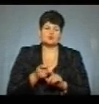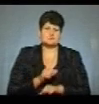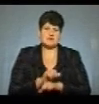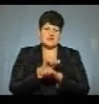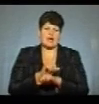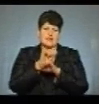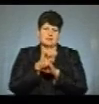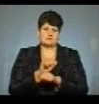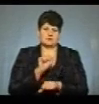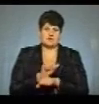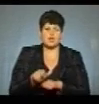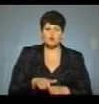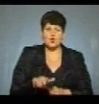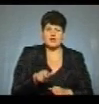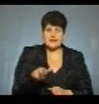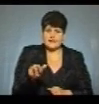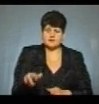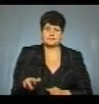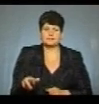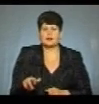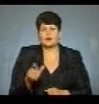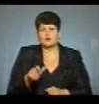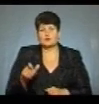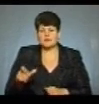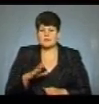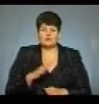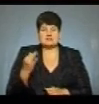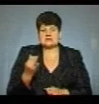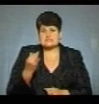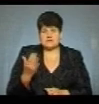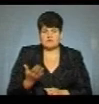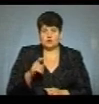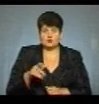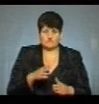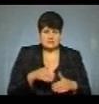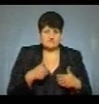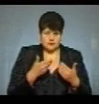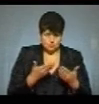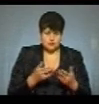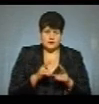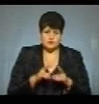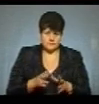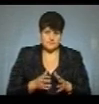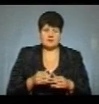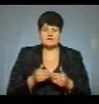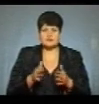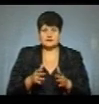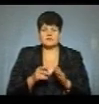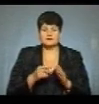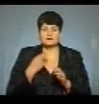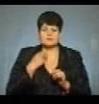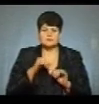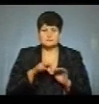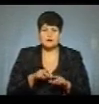перекриттям доріг людьми, тобто, які були зацікавлені. Люди до вас звернулися, так? Звернулися. Що ви розслідували? Ми порушили кримінальне провадження,